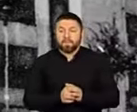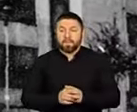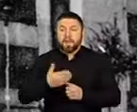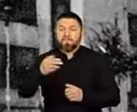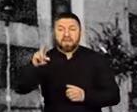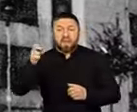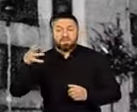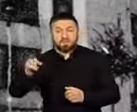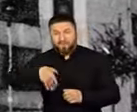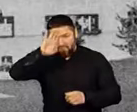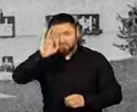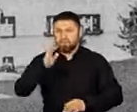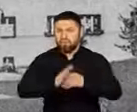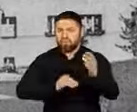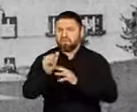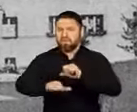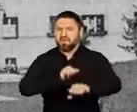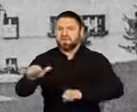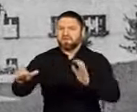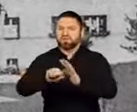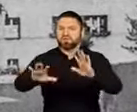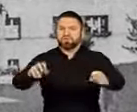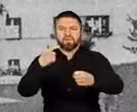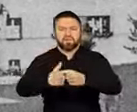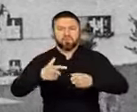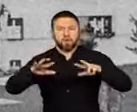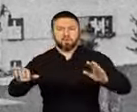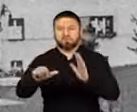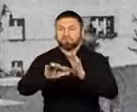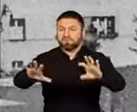Montfiła Mireckiego w Łodzi zostało wybudowane w latach